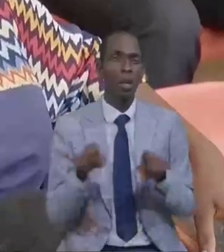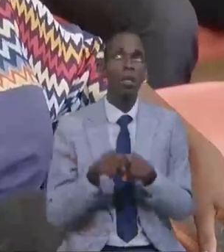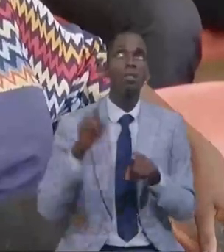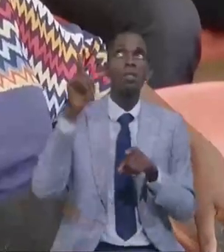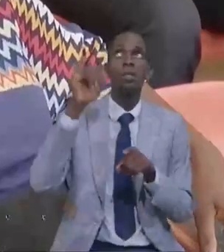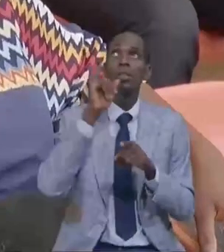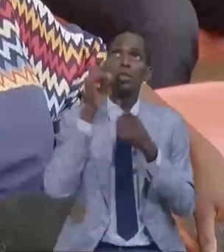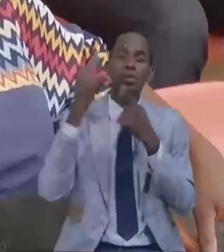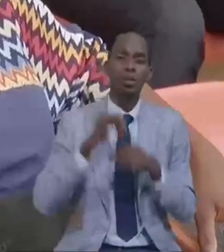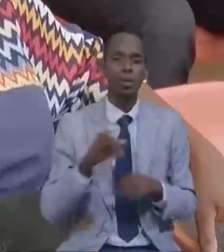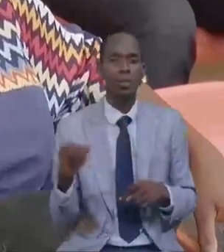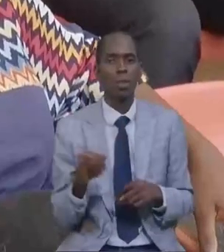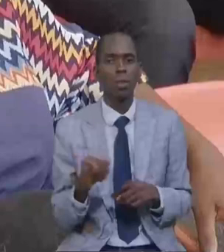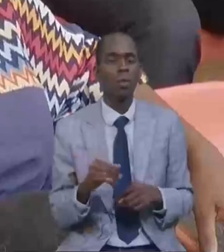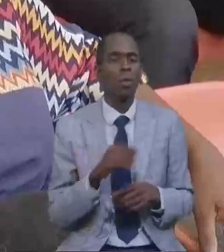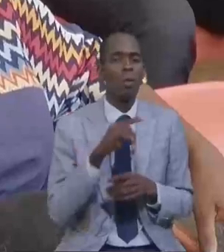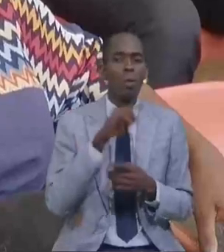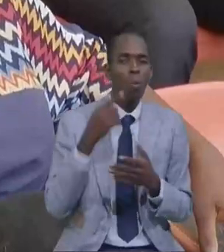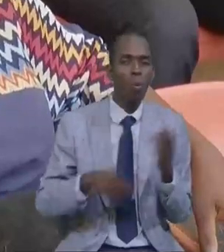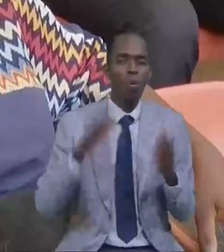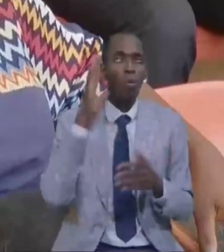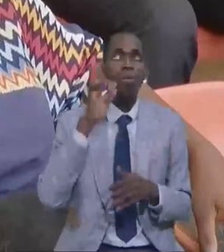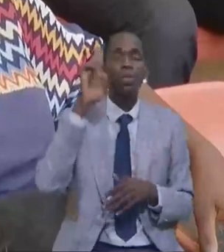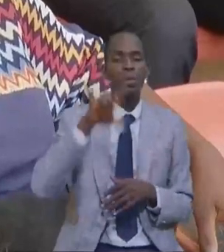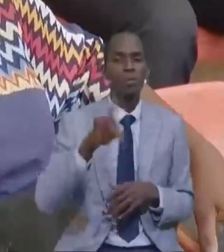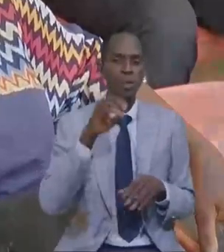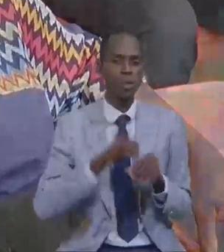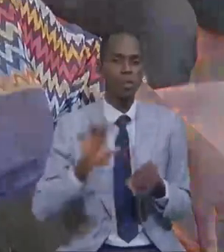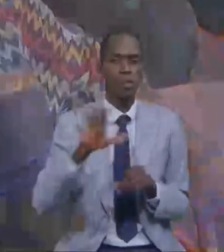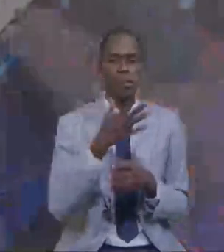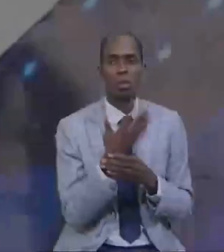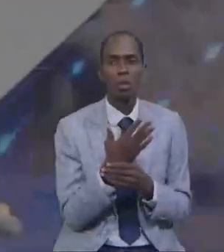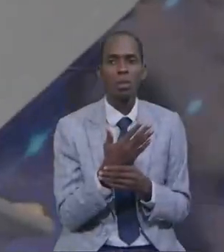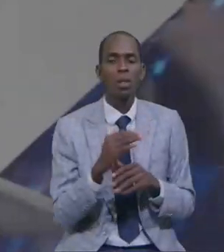te rencontrer quand il viendra? Comme tu sais le Seigneur, tu te